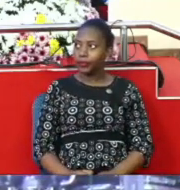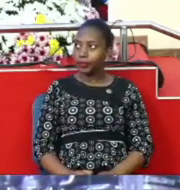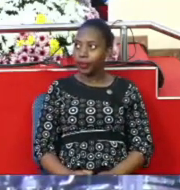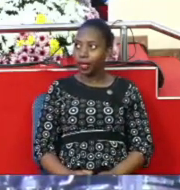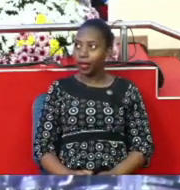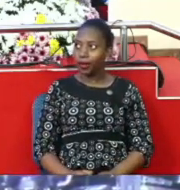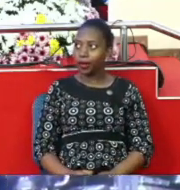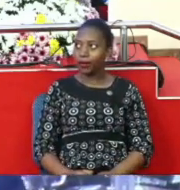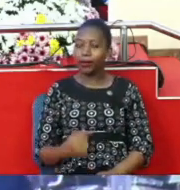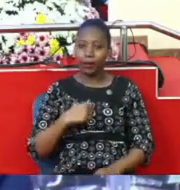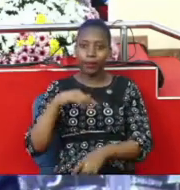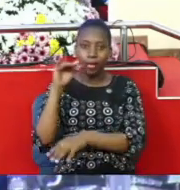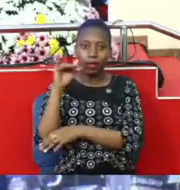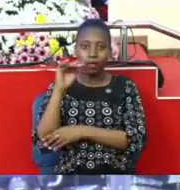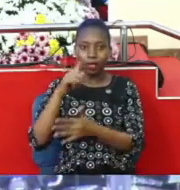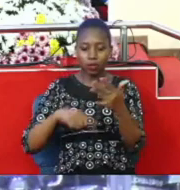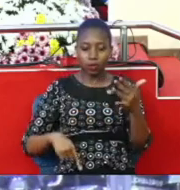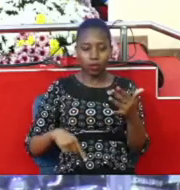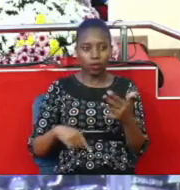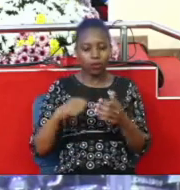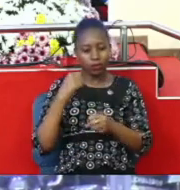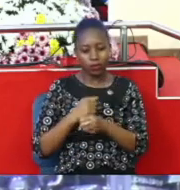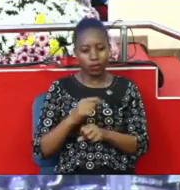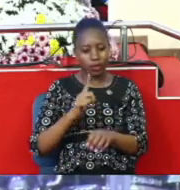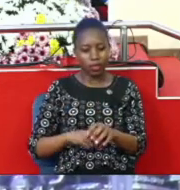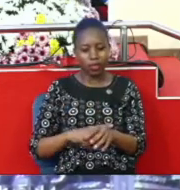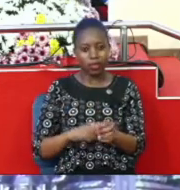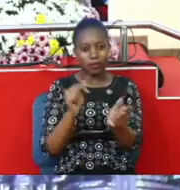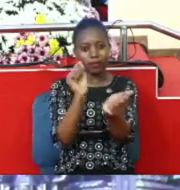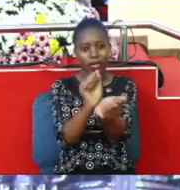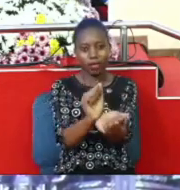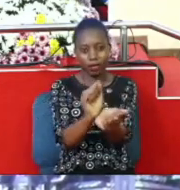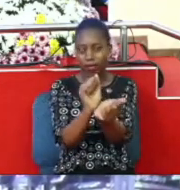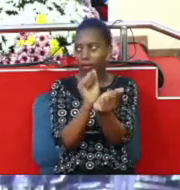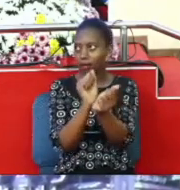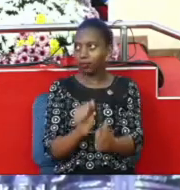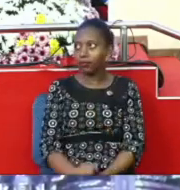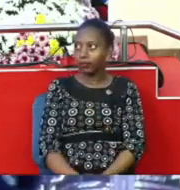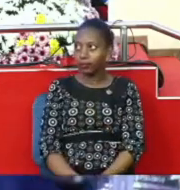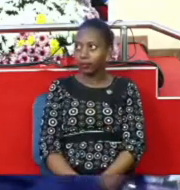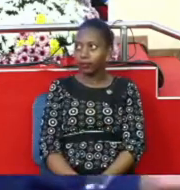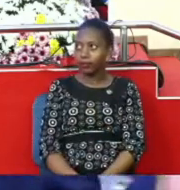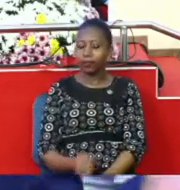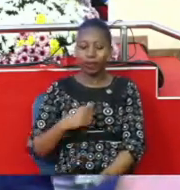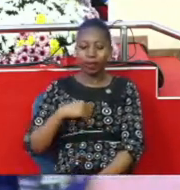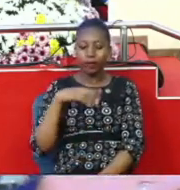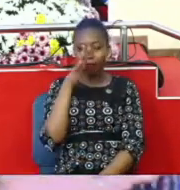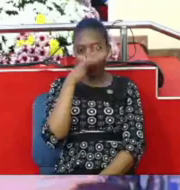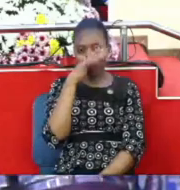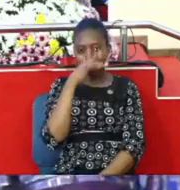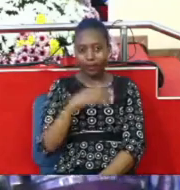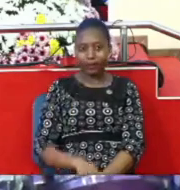I was asked what I was doing where I was arrested. Nikaulizwa nilikuwa nafanya nini kiposa nikakamatwa. I lied.